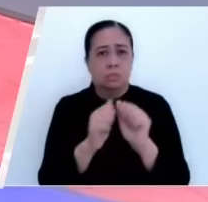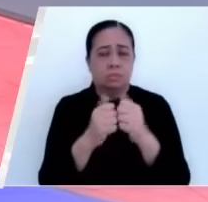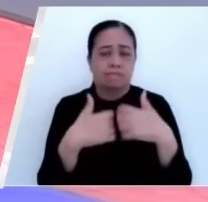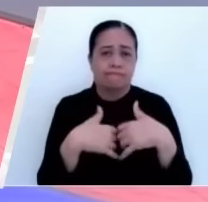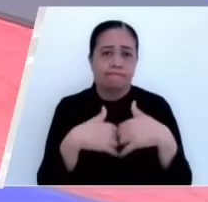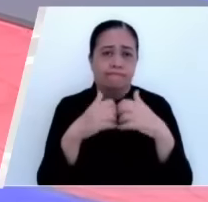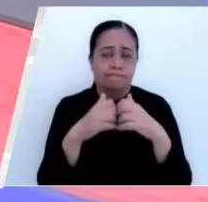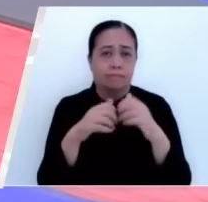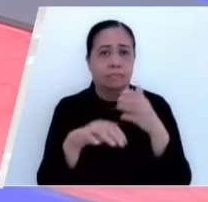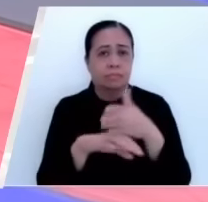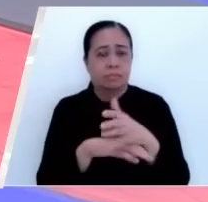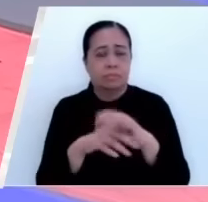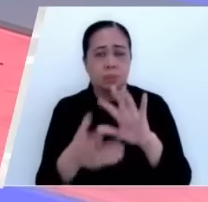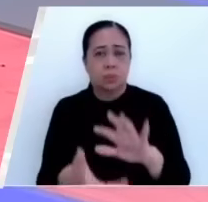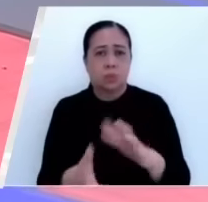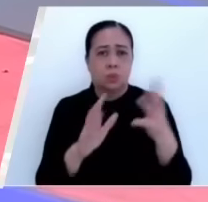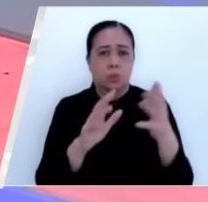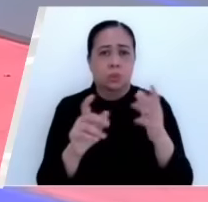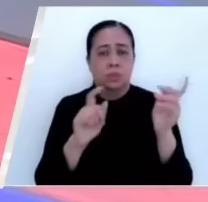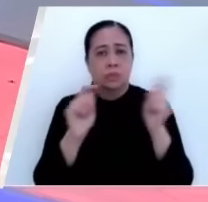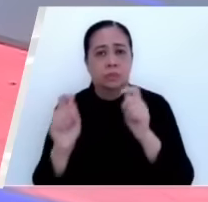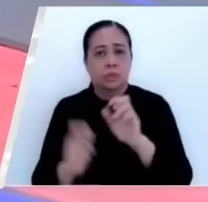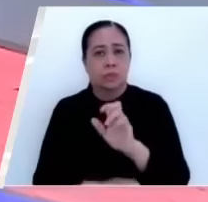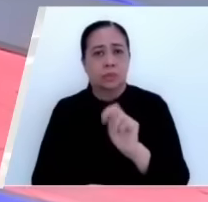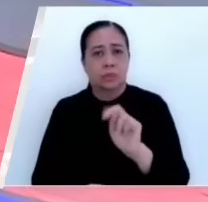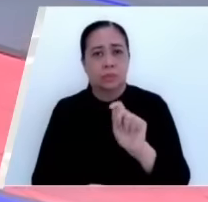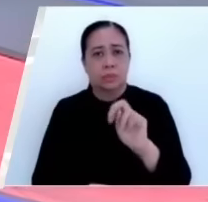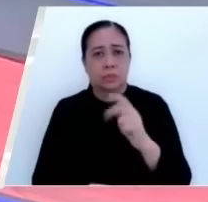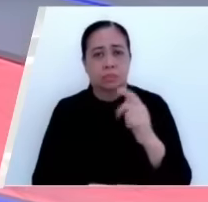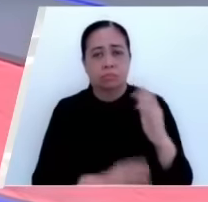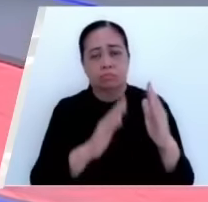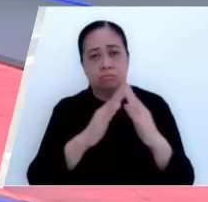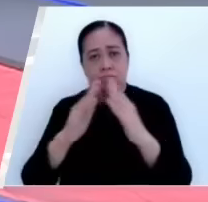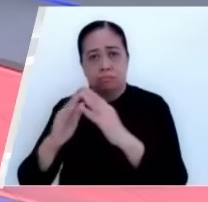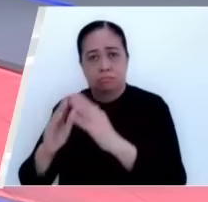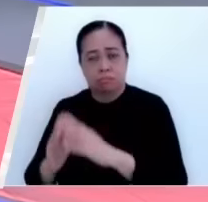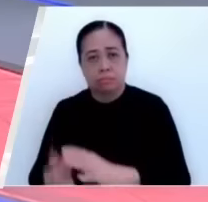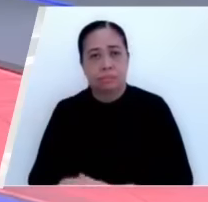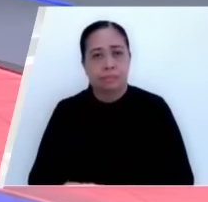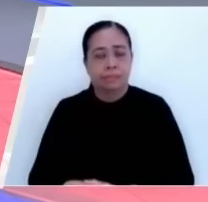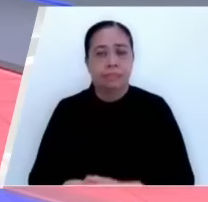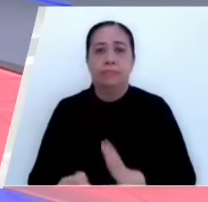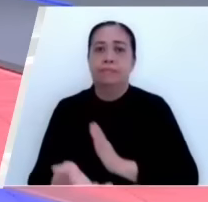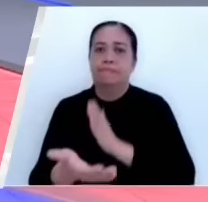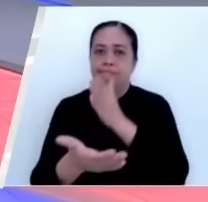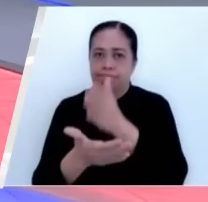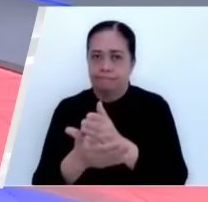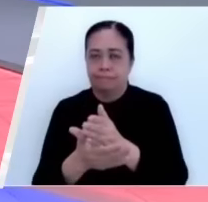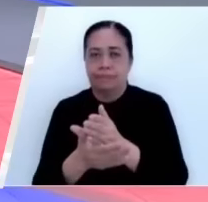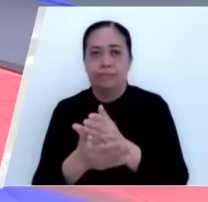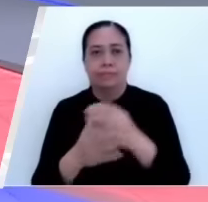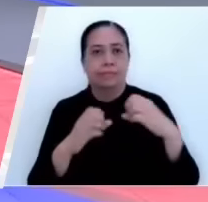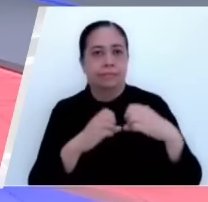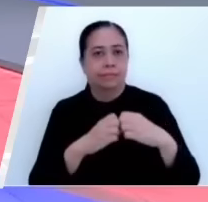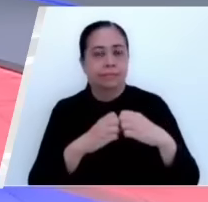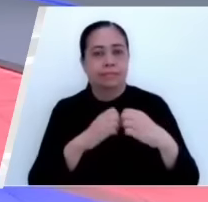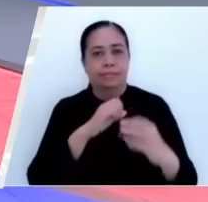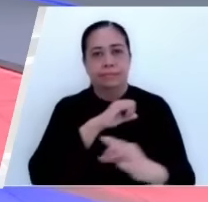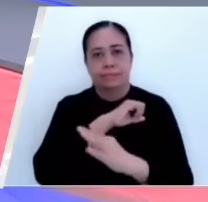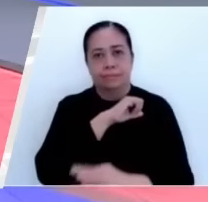Matapos padapain ang bagyong Enteng ang kanilang mga tirahan. Tinawid ng GMA Kapuso Foundation ang isla ng